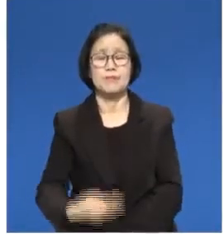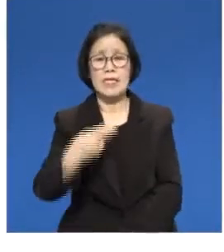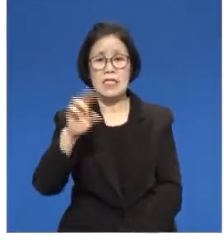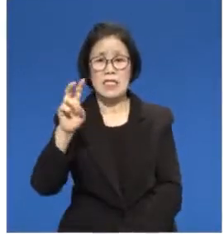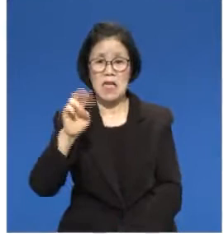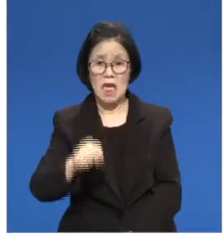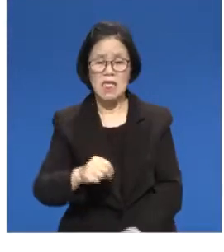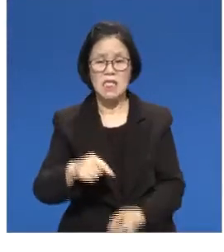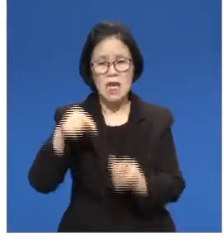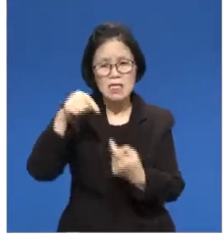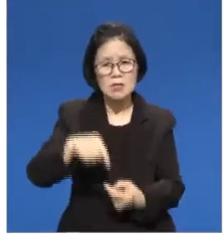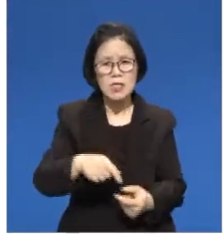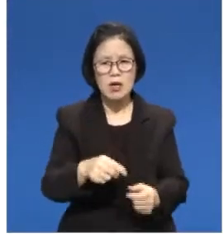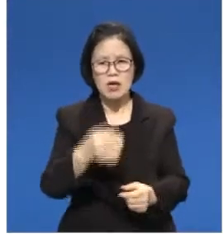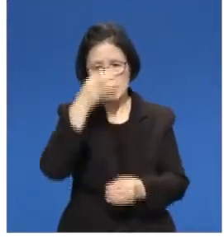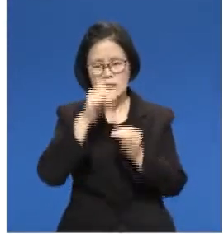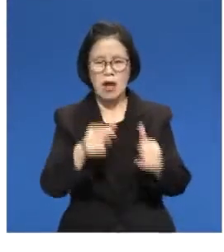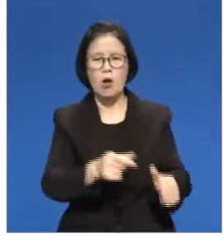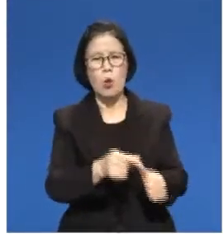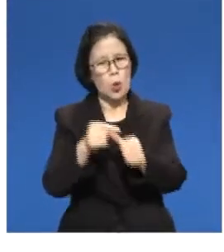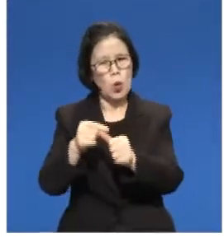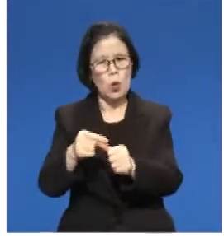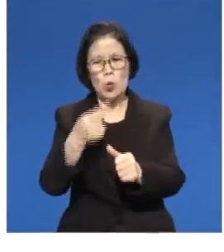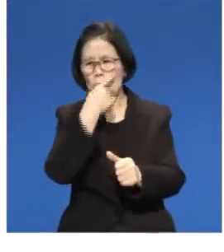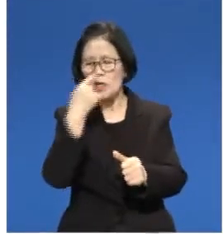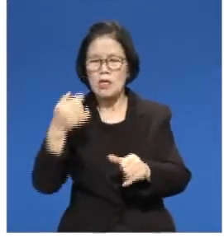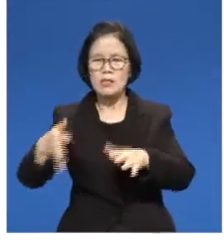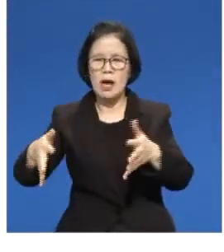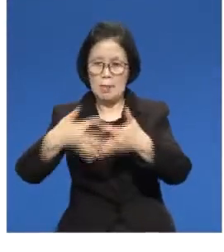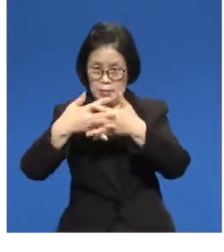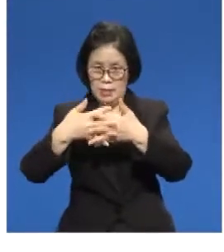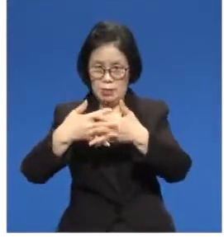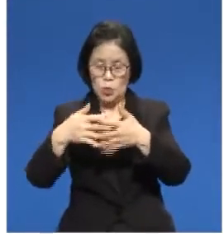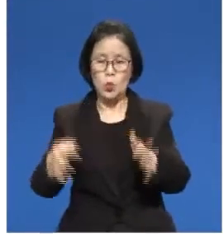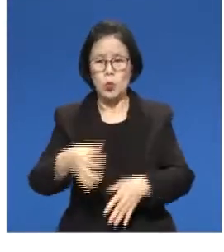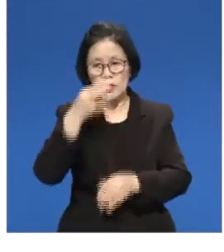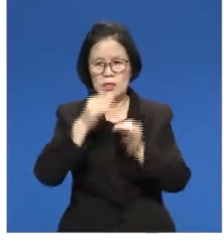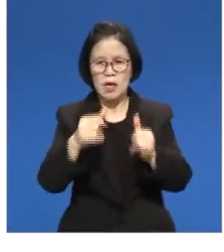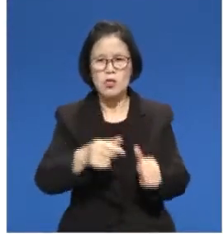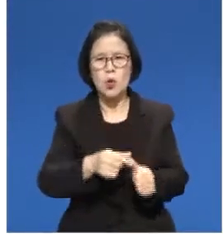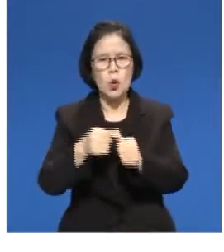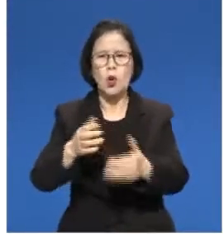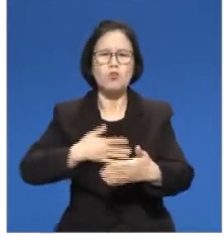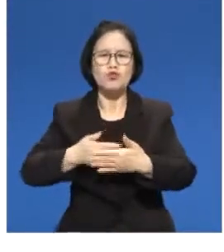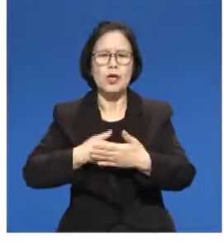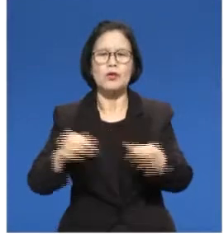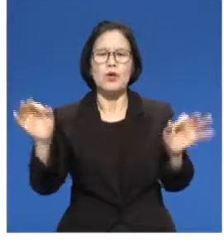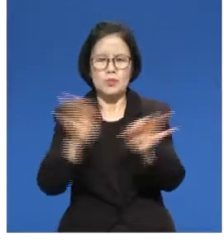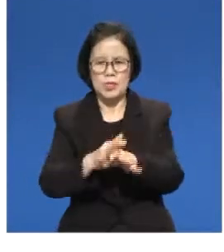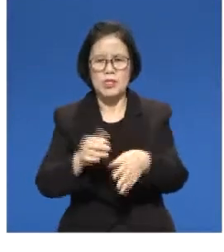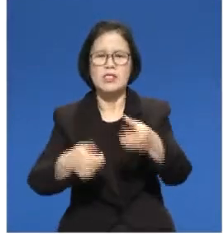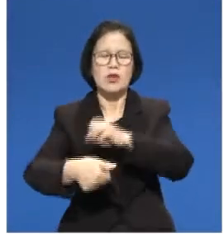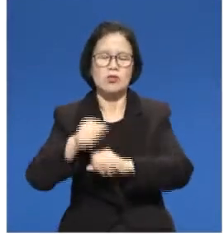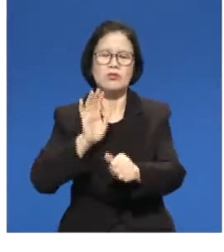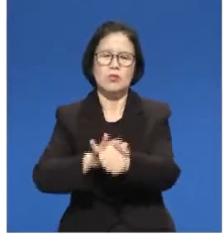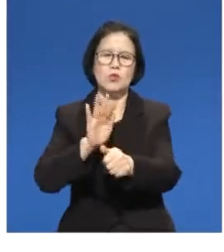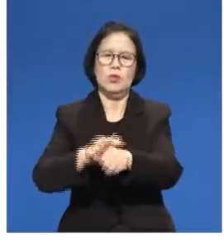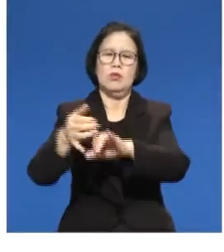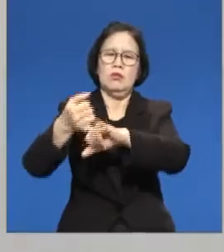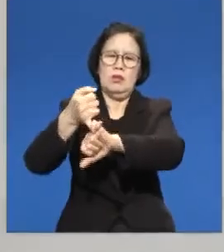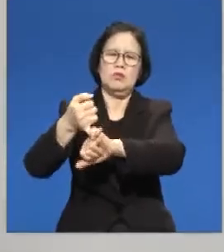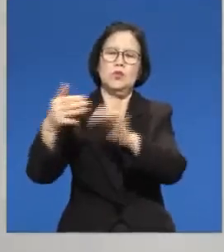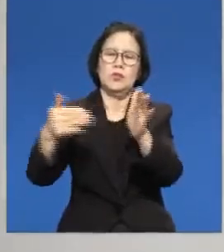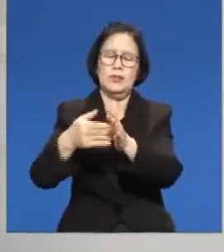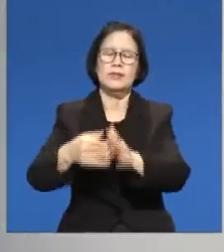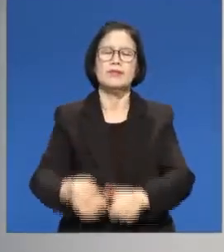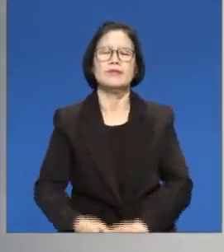가창 업체 기사 고용을 보장하는 합의서 를 썼고 하청업체에 기사들 고용 불안을 없애는 데 적극 협조하겠다 고 약속했습니다